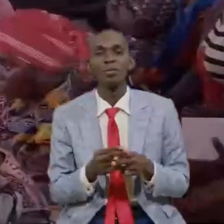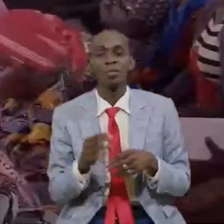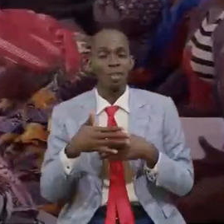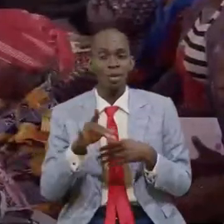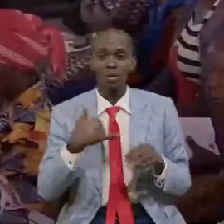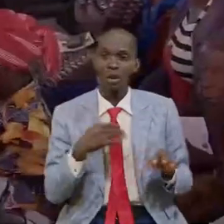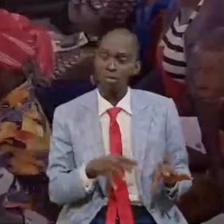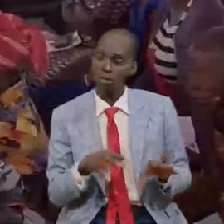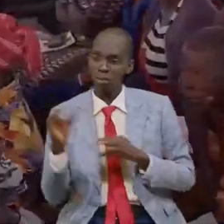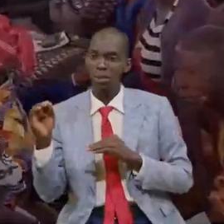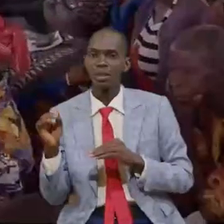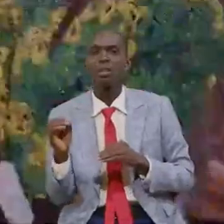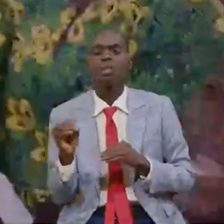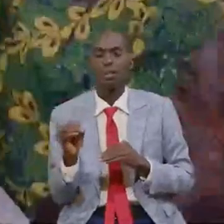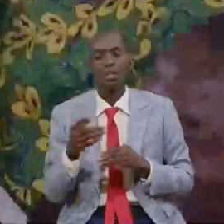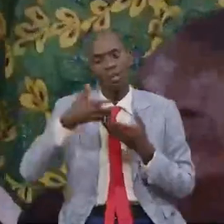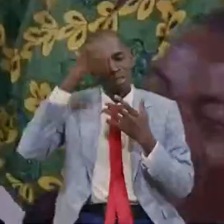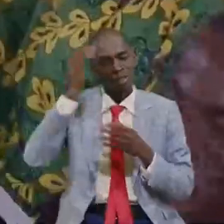Après ton départ, leur repas viendra.